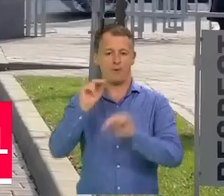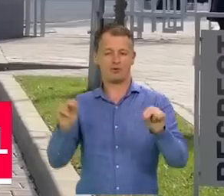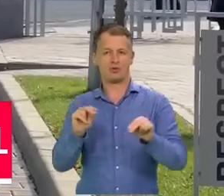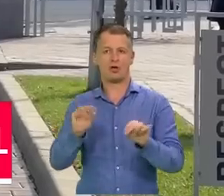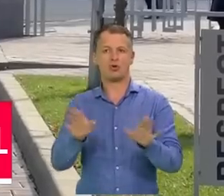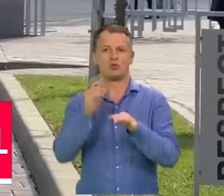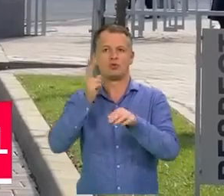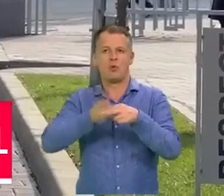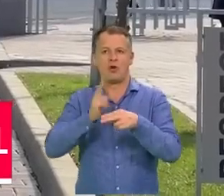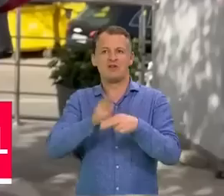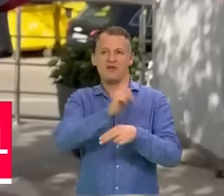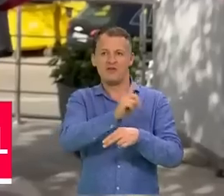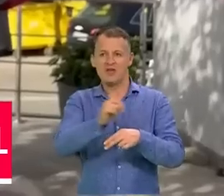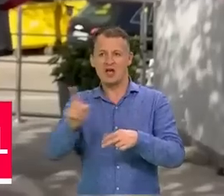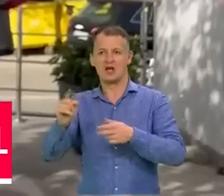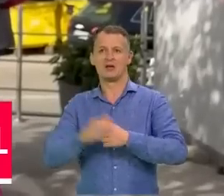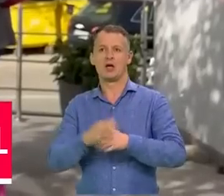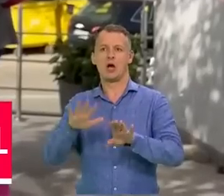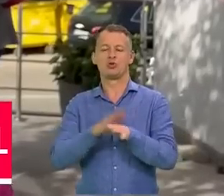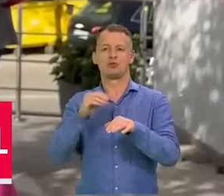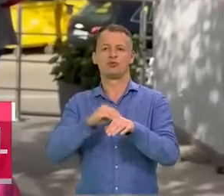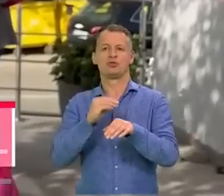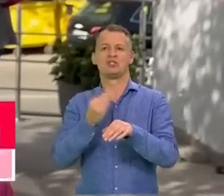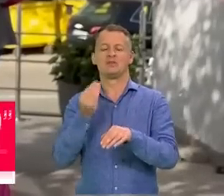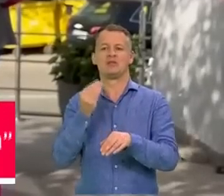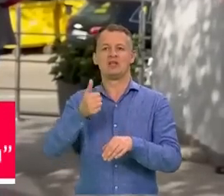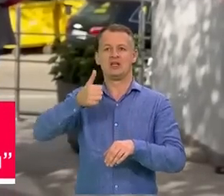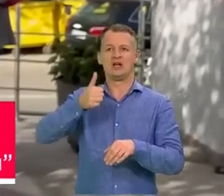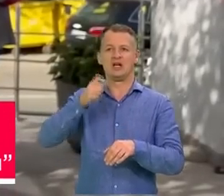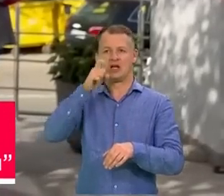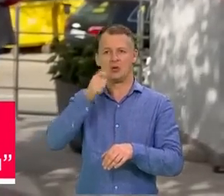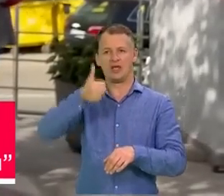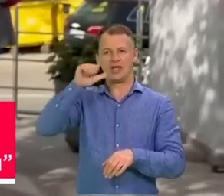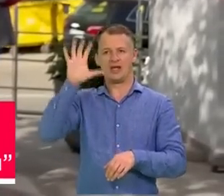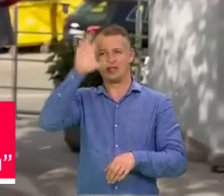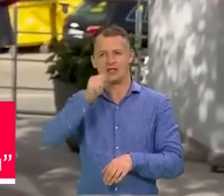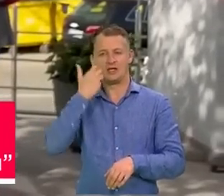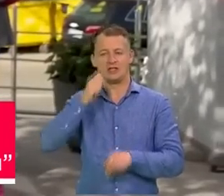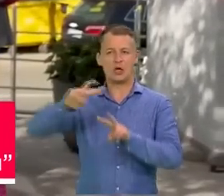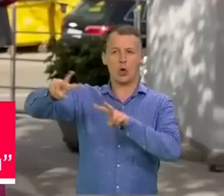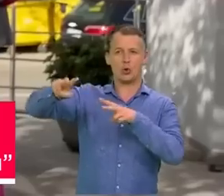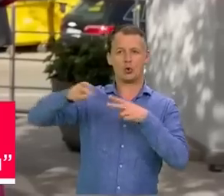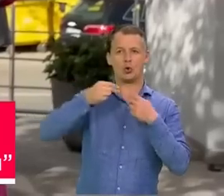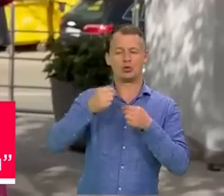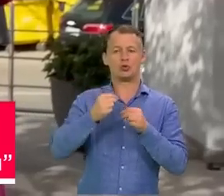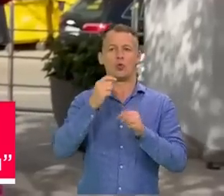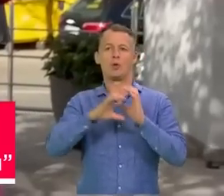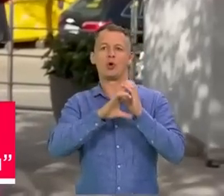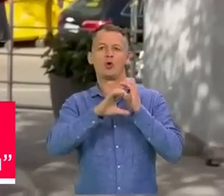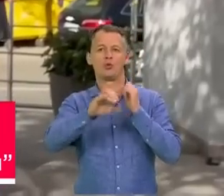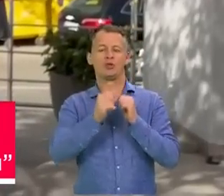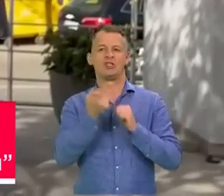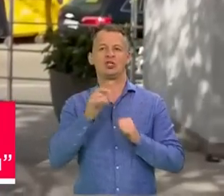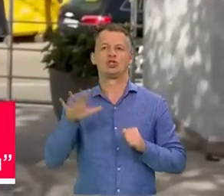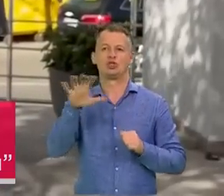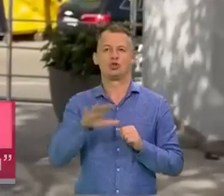s-au îmbolnăvit unul după altul. Au început să se simtă rău aseară, am înțeles, când s-au întors cu microbuzul